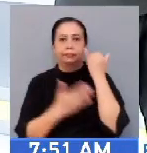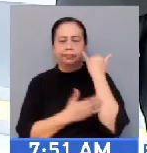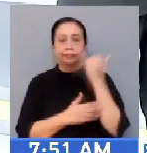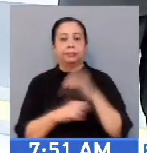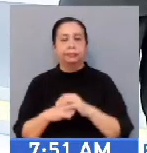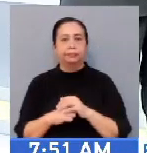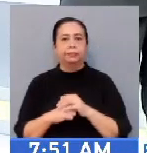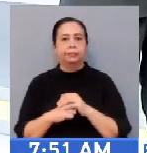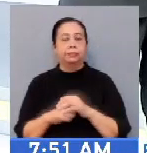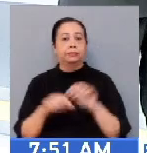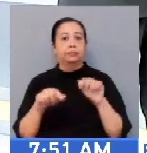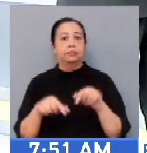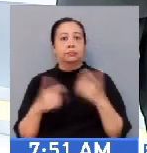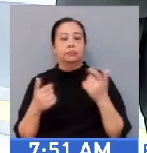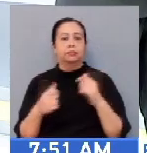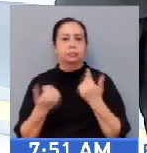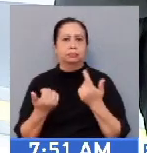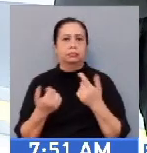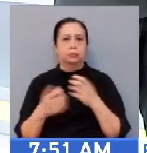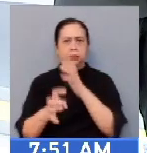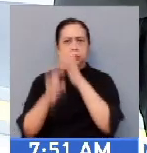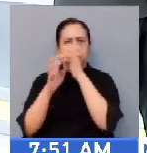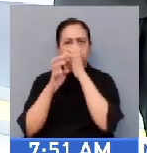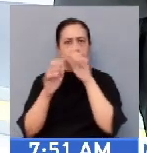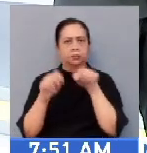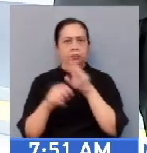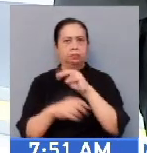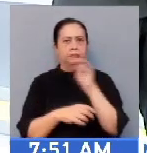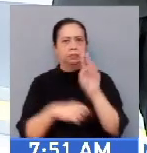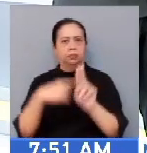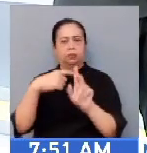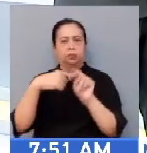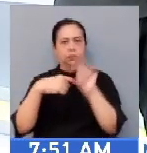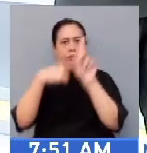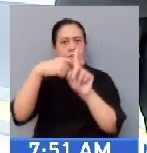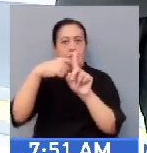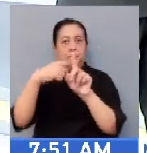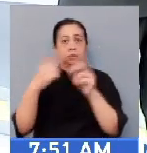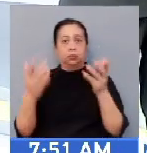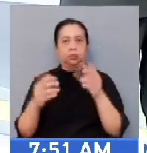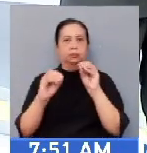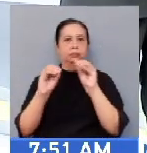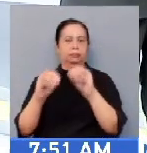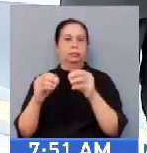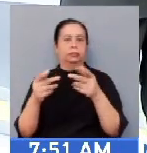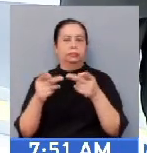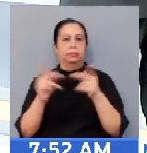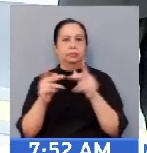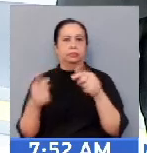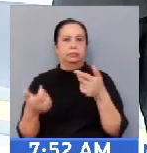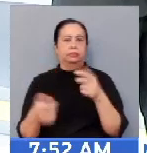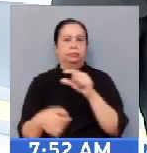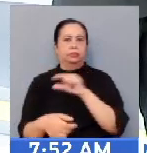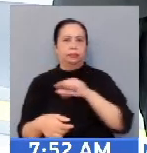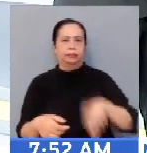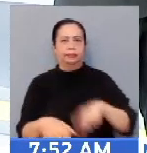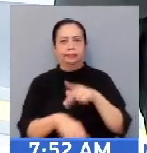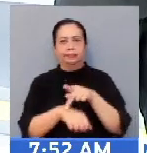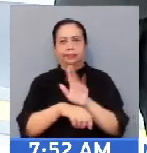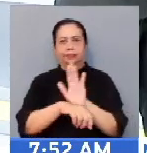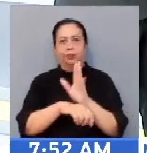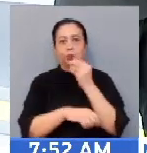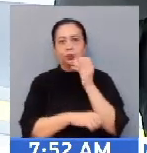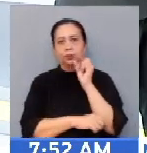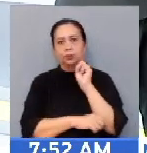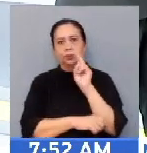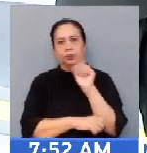Samantala, maaga pa lang mahigpit na ang seguridad sa Manila North Cemetery kung saan ililibing ang Queen of Philippine Movies na si Susan Roses. May mga